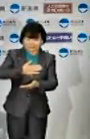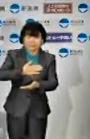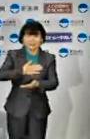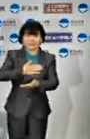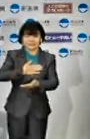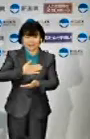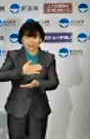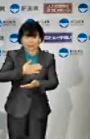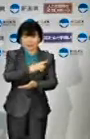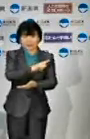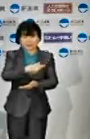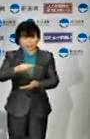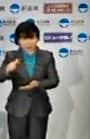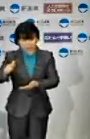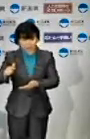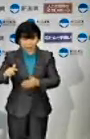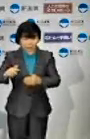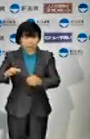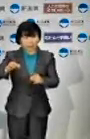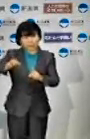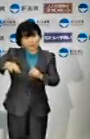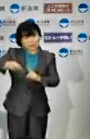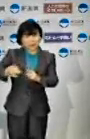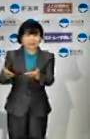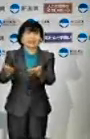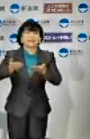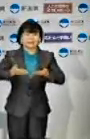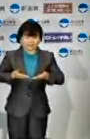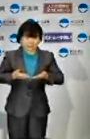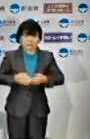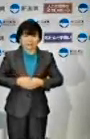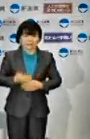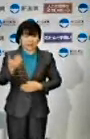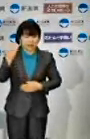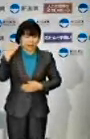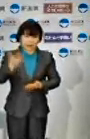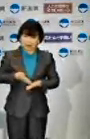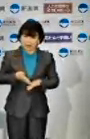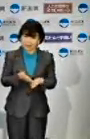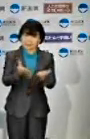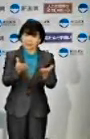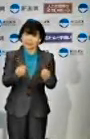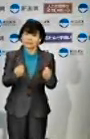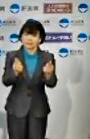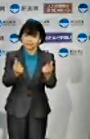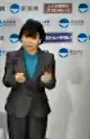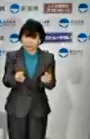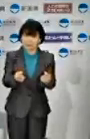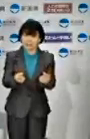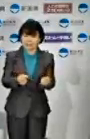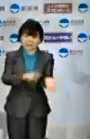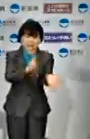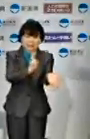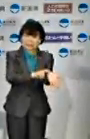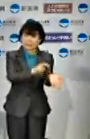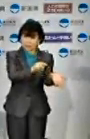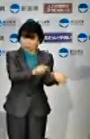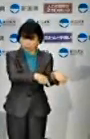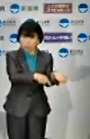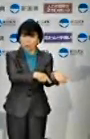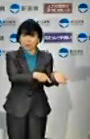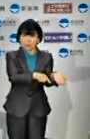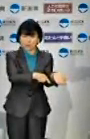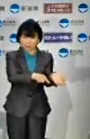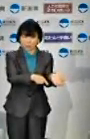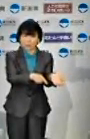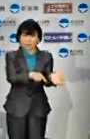い評価をいただいておりまして、前から申し上げてますが医療の、革